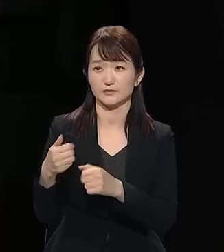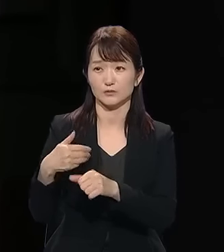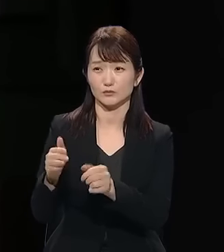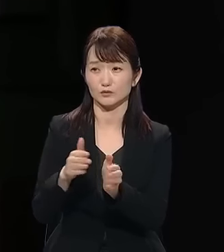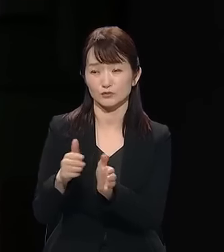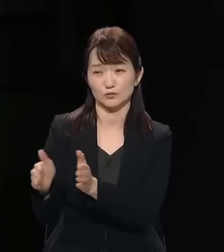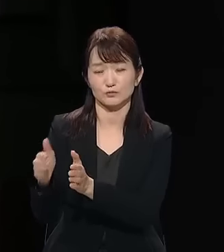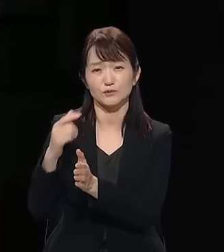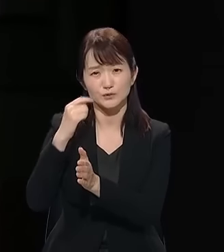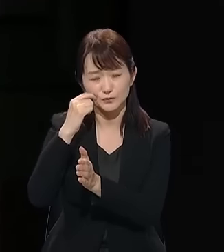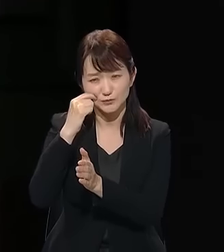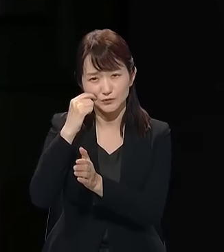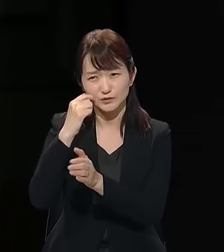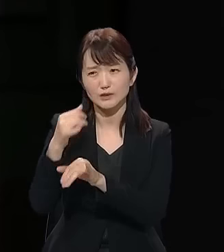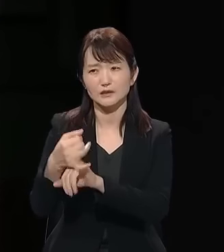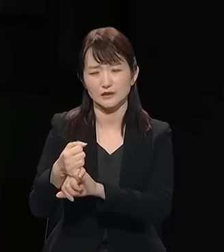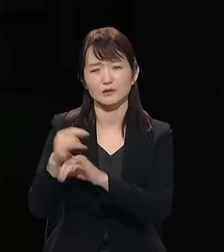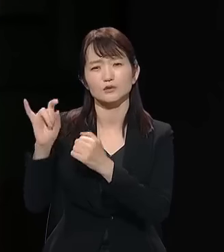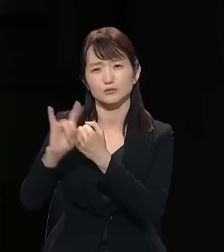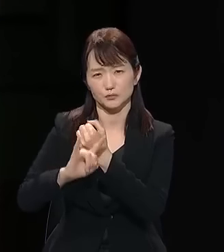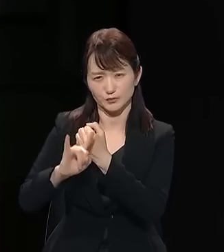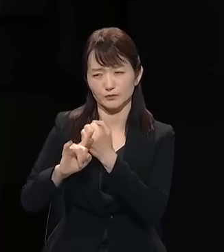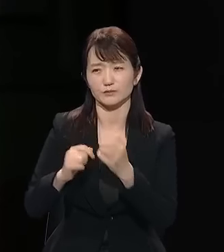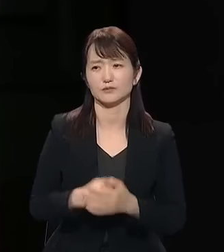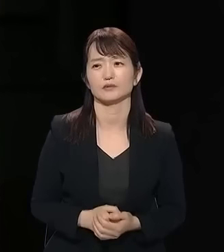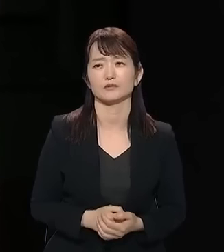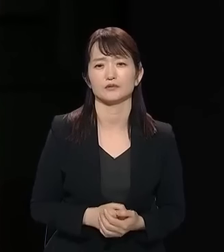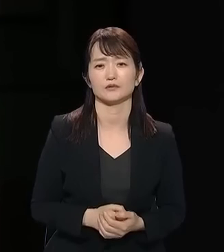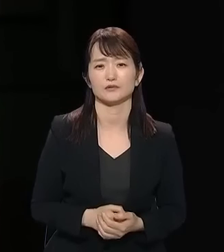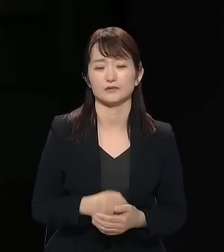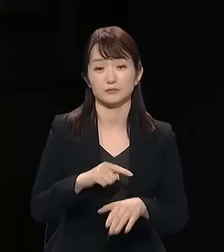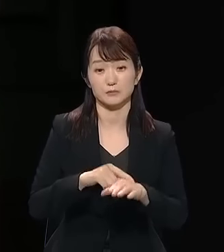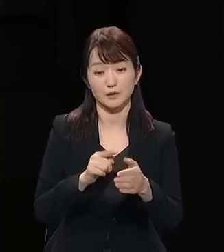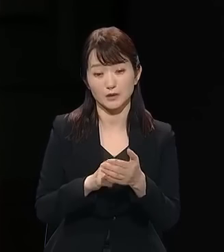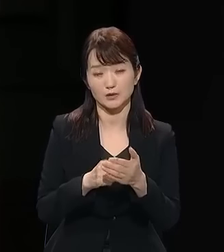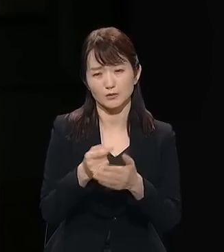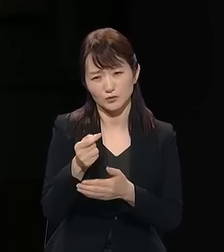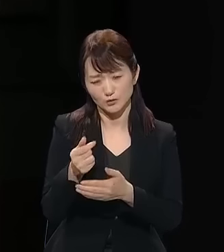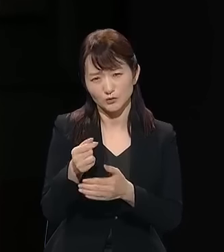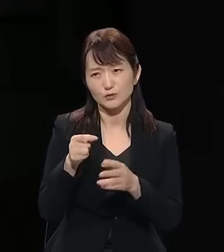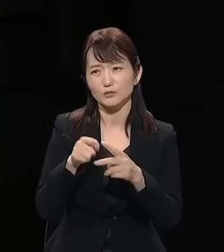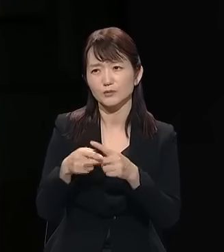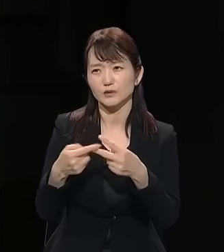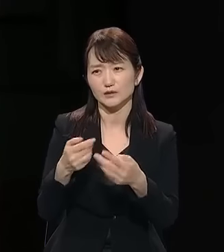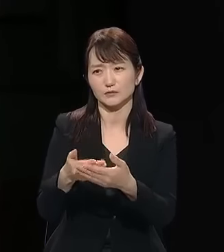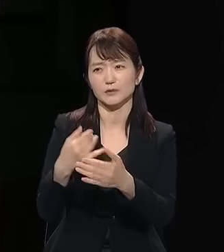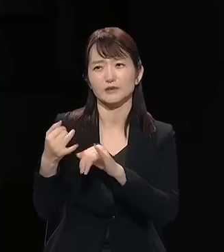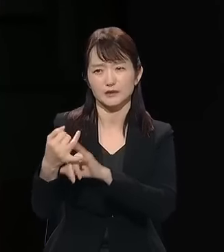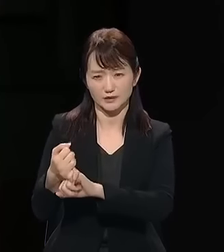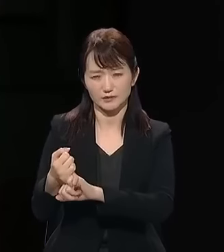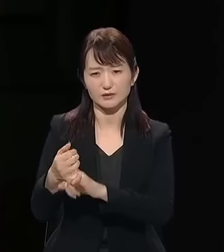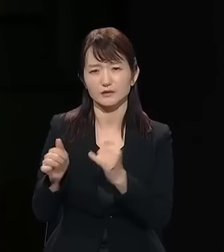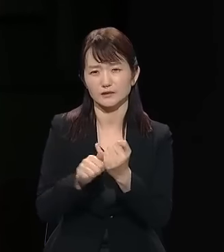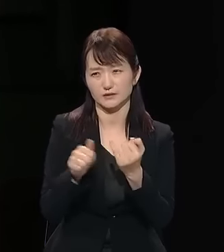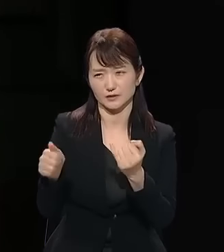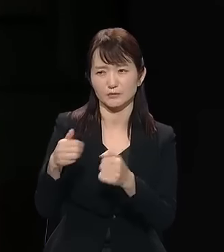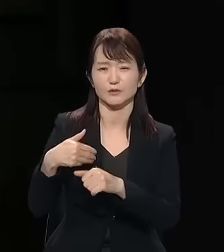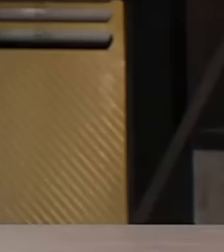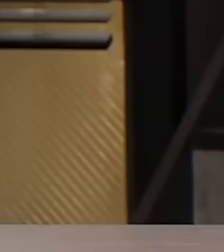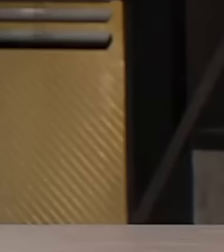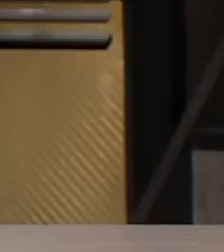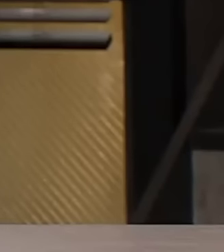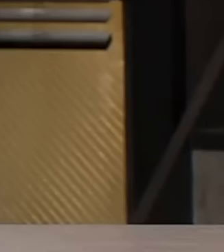명일지자 하셨고요 현희 성님은 마음은 조금이나마 이해하지만 선약이 있잖아요 보내 주세요라고 하셨습니다